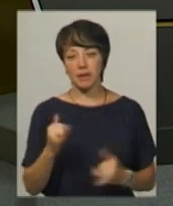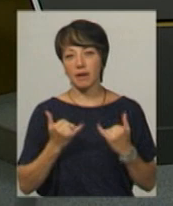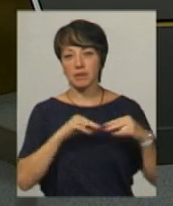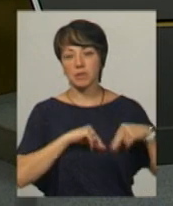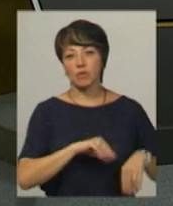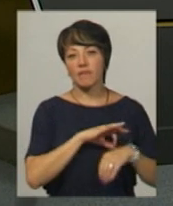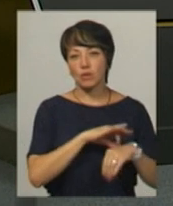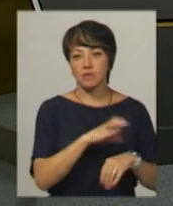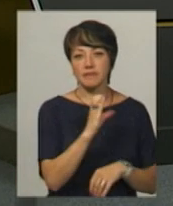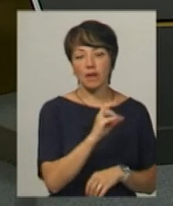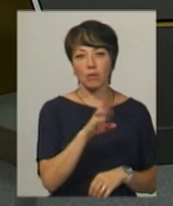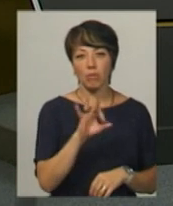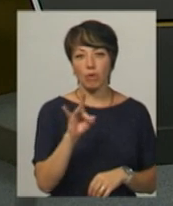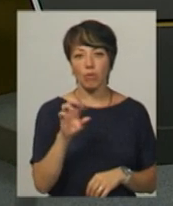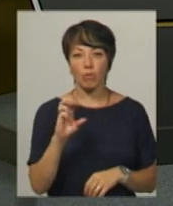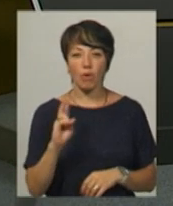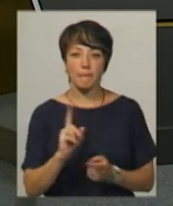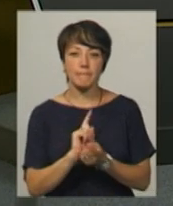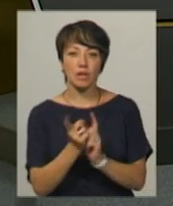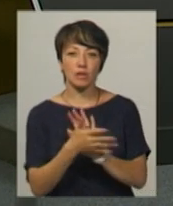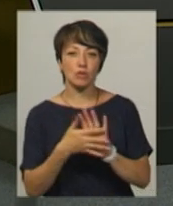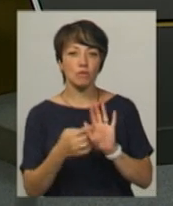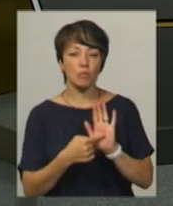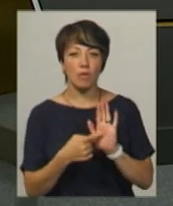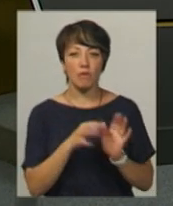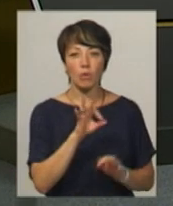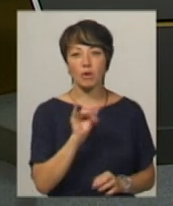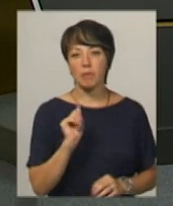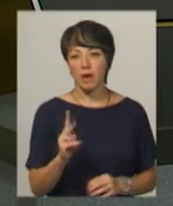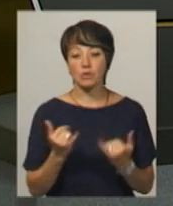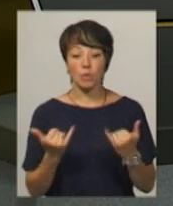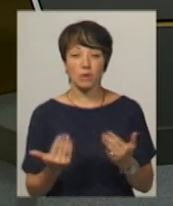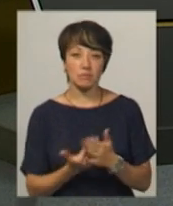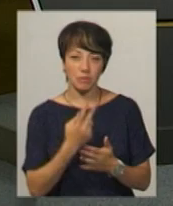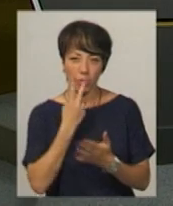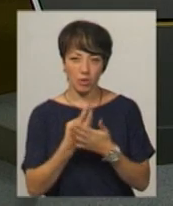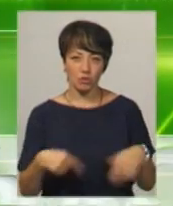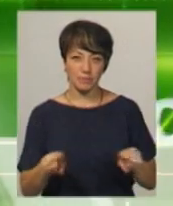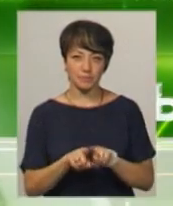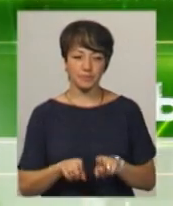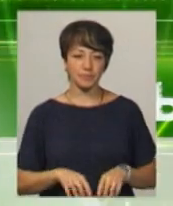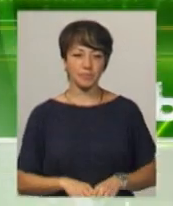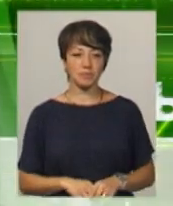працюють ведуча Світлана Поробок, диктор жестової мови Ольга Рибак. Сьогодні у випуску ви побачите.